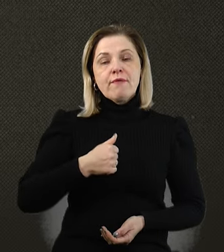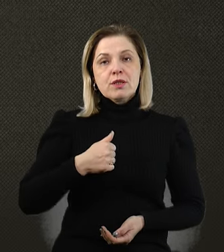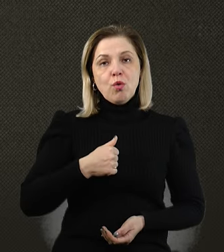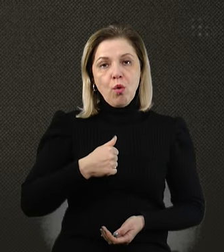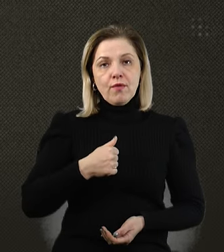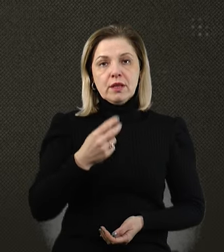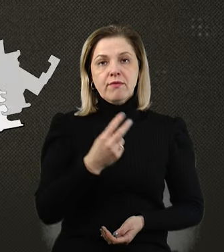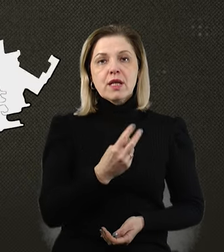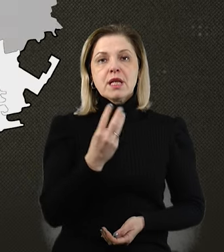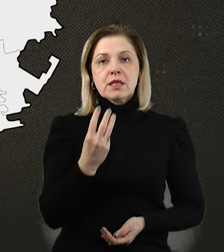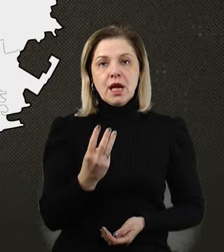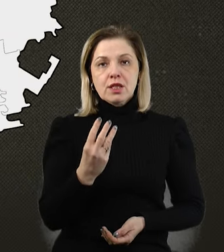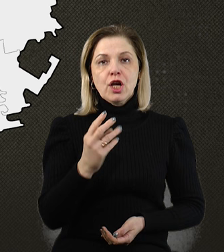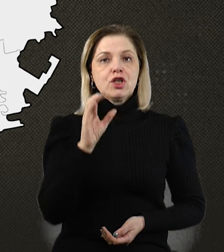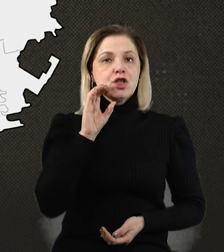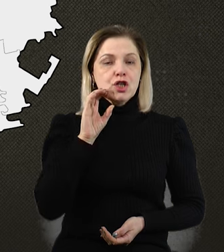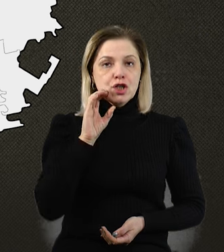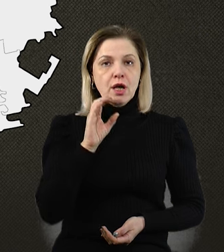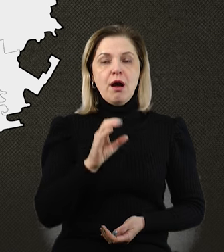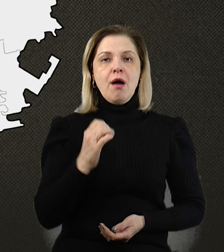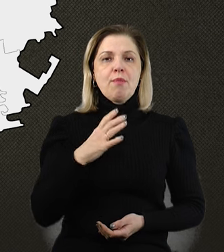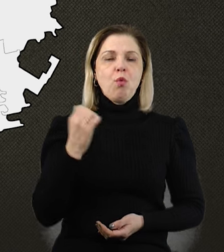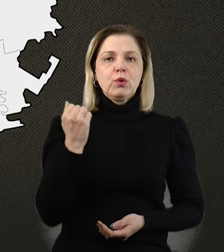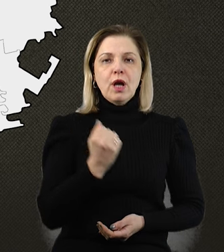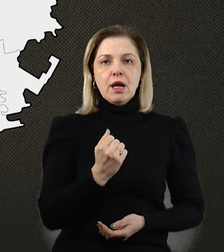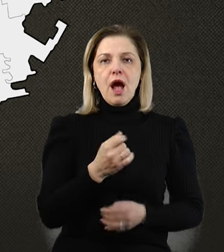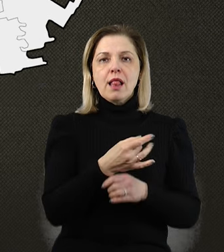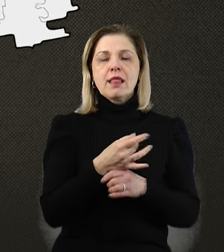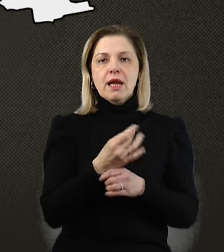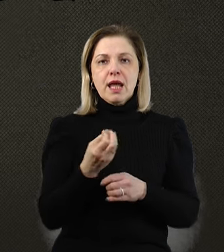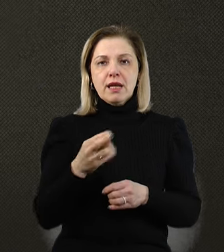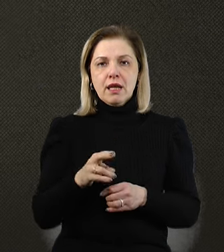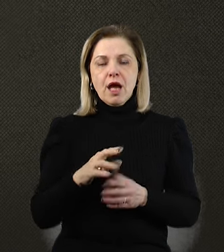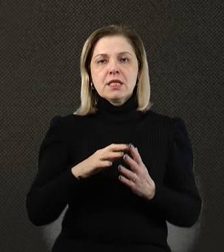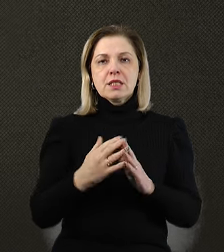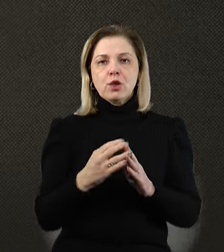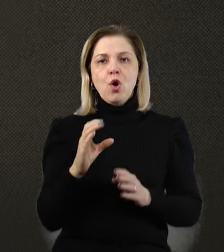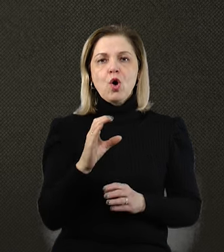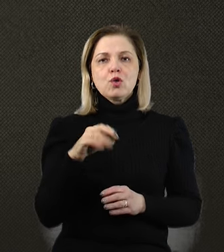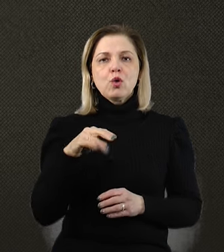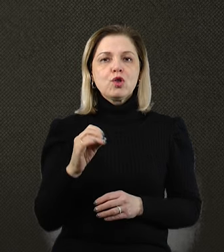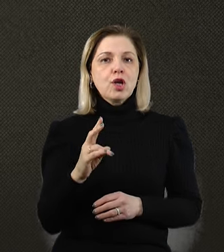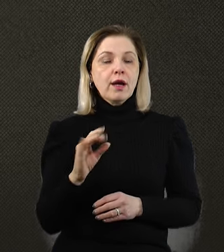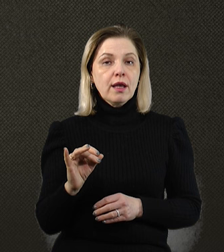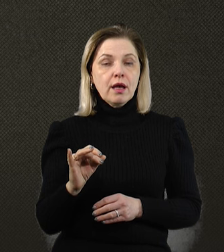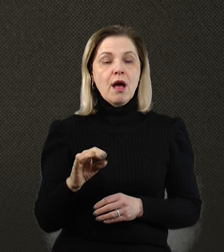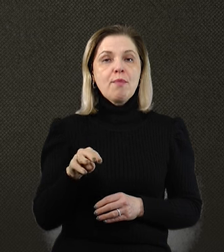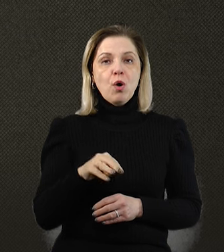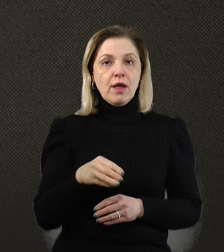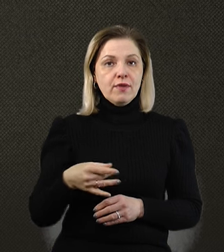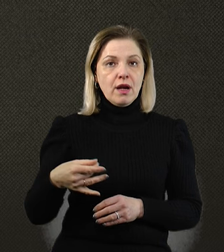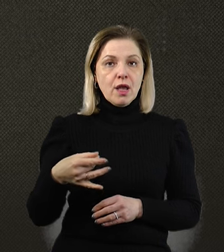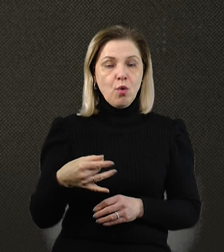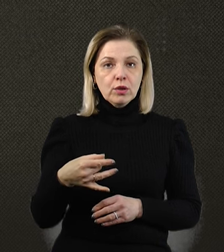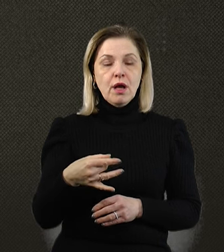Російські військові 23 січня о 14:07 завдали ударів з артилерії по селу Солончаки Коцурубської громади Миколаївського